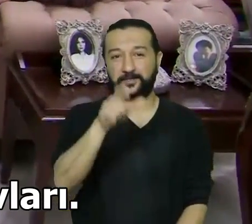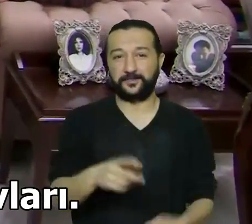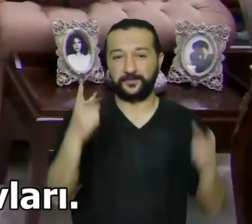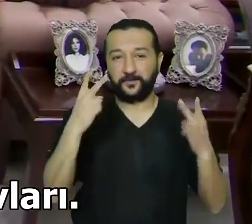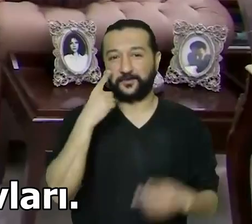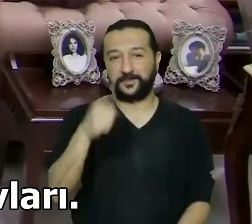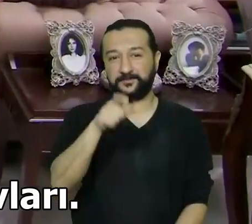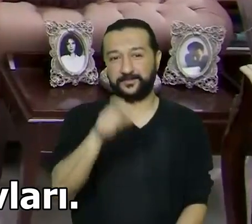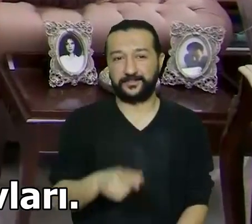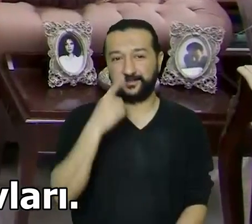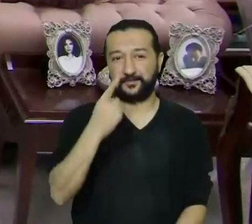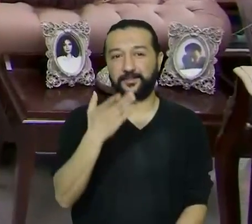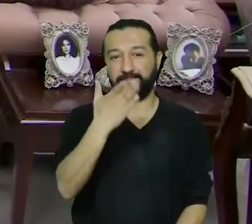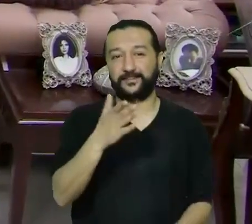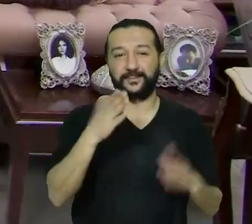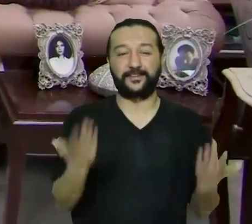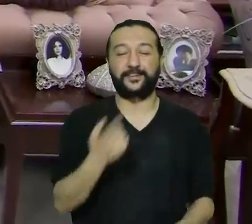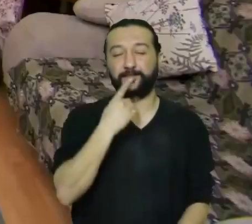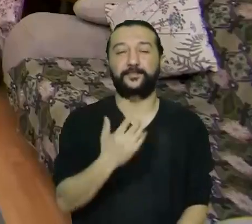yana açıp rol kesti.